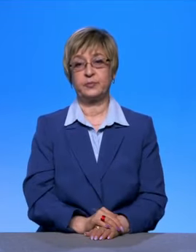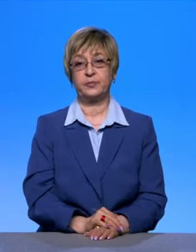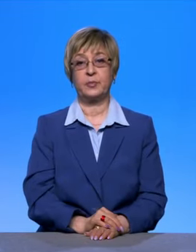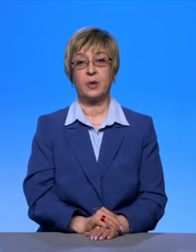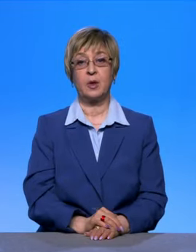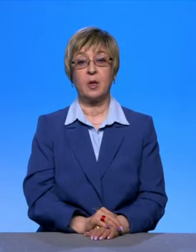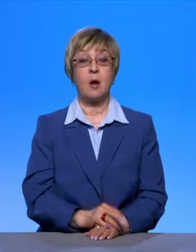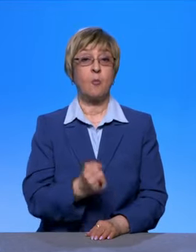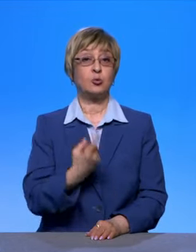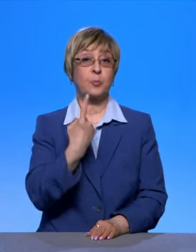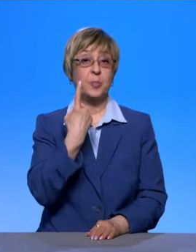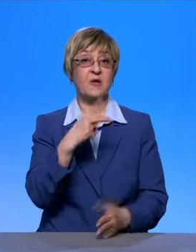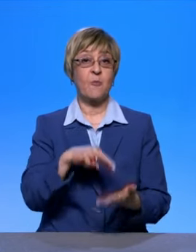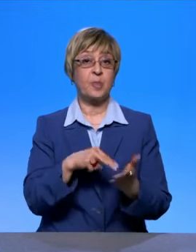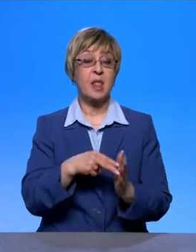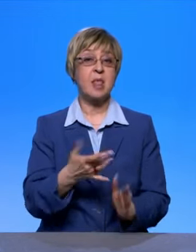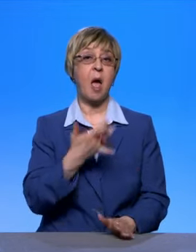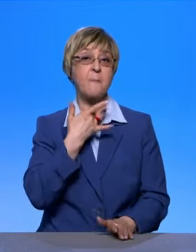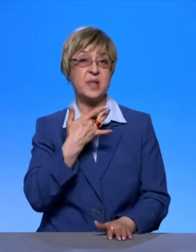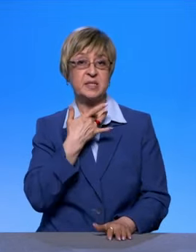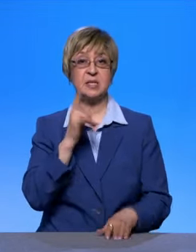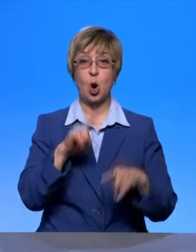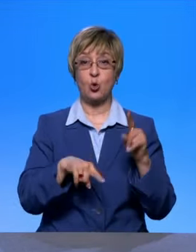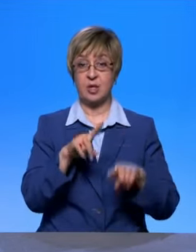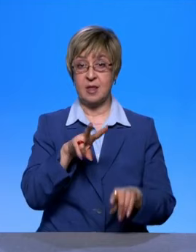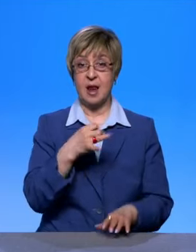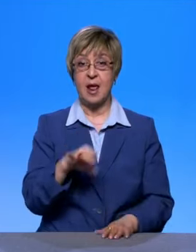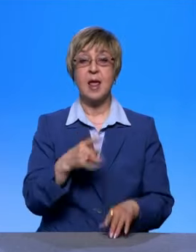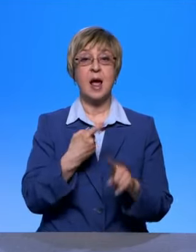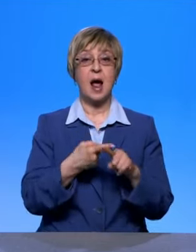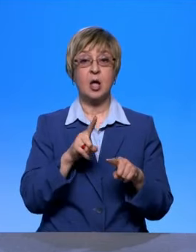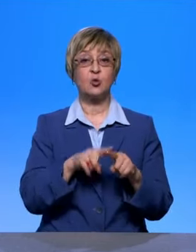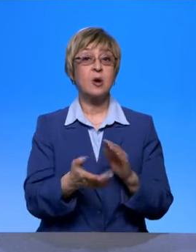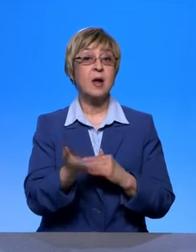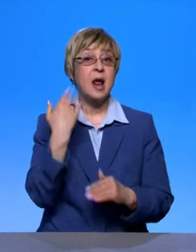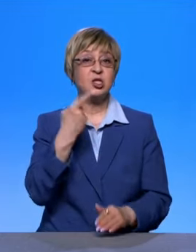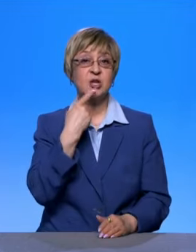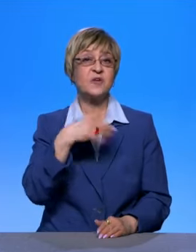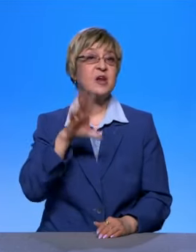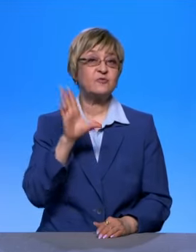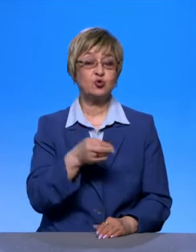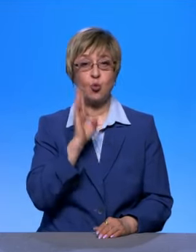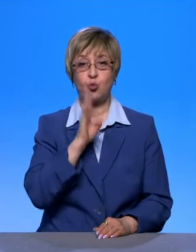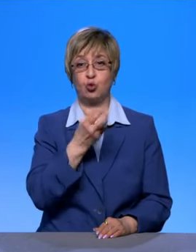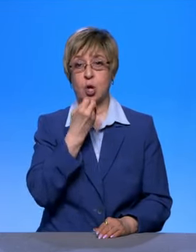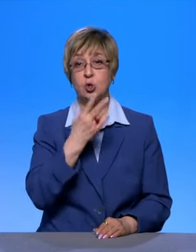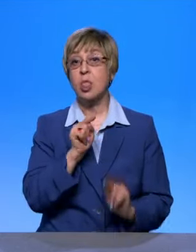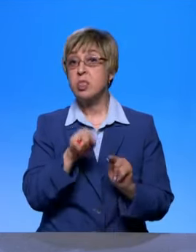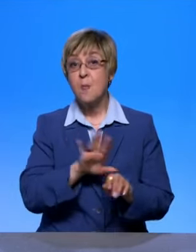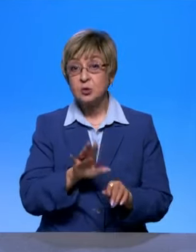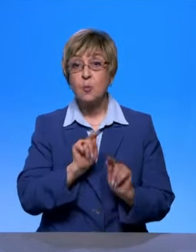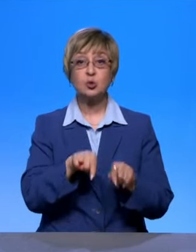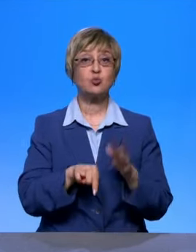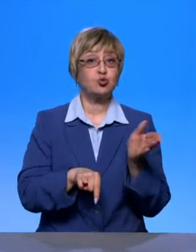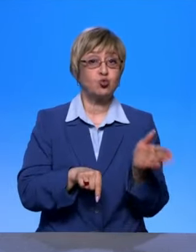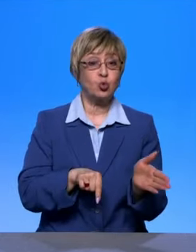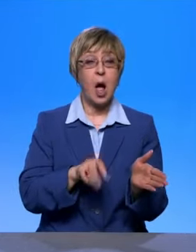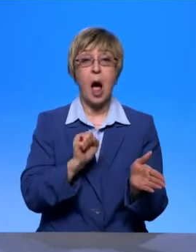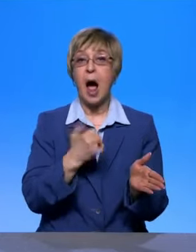на первый план амбиции родителей, которые, например, раньше говорили, да все будет хорошо, не поступишь, поступишь туда, если ты... А